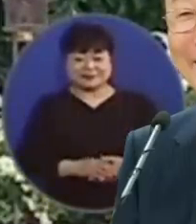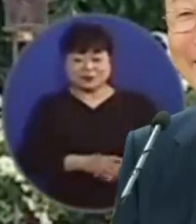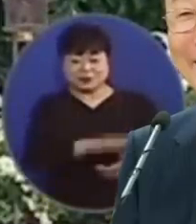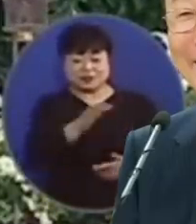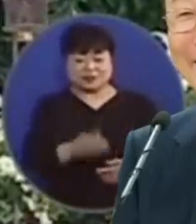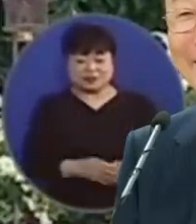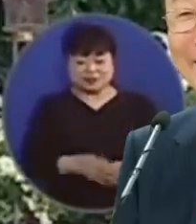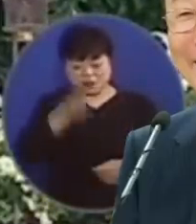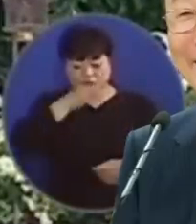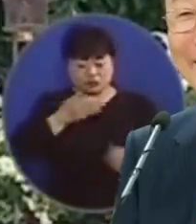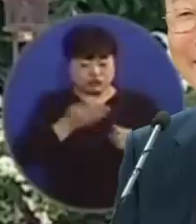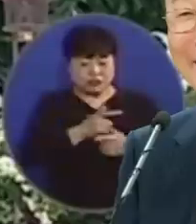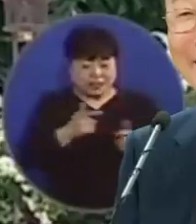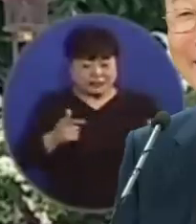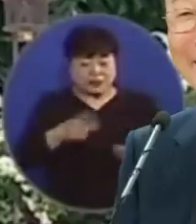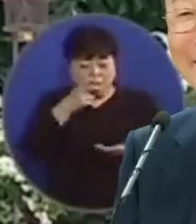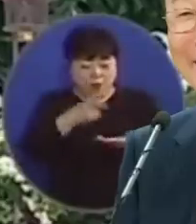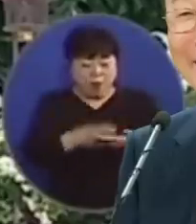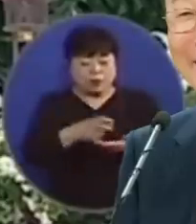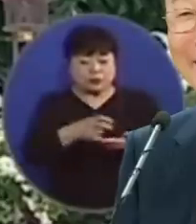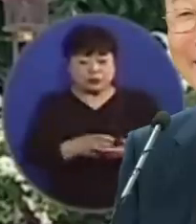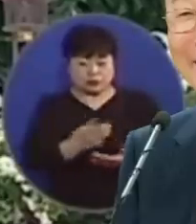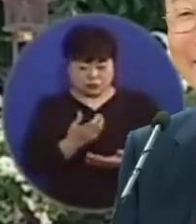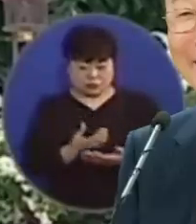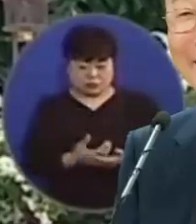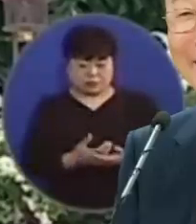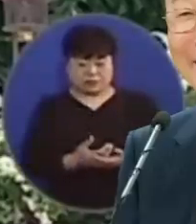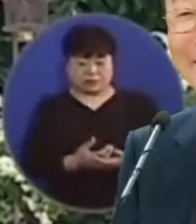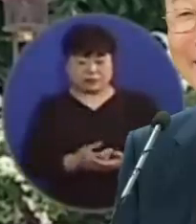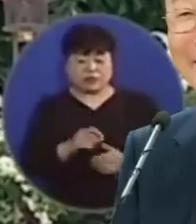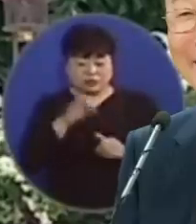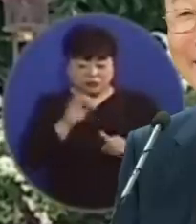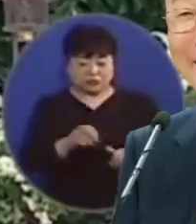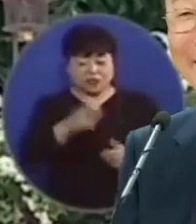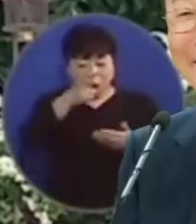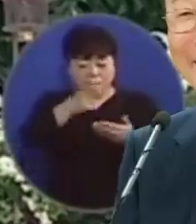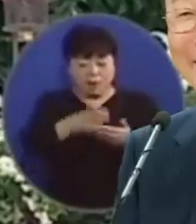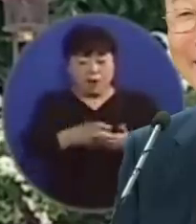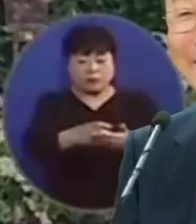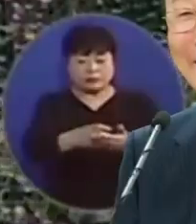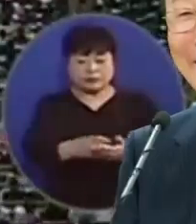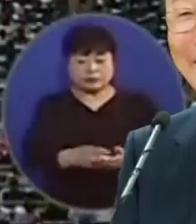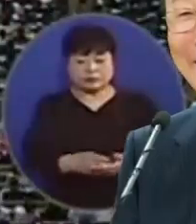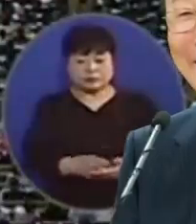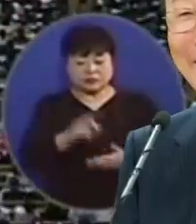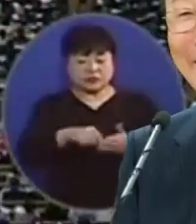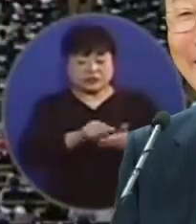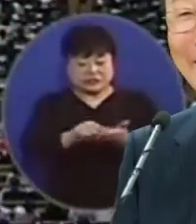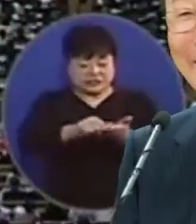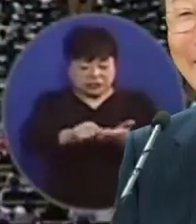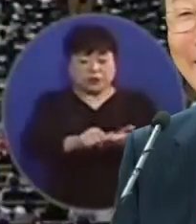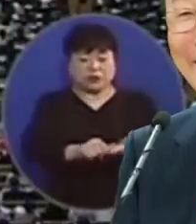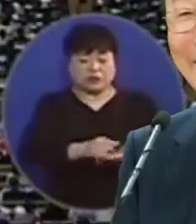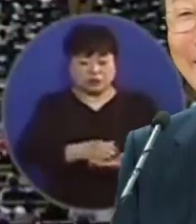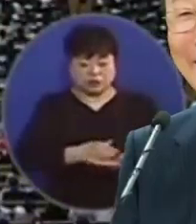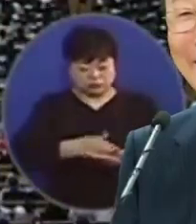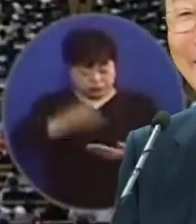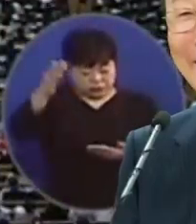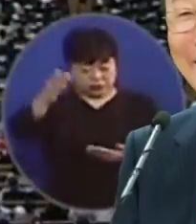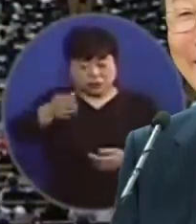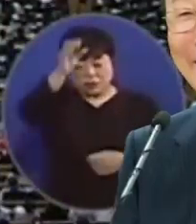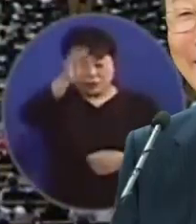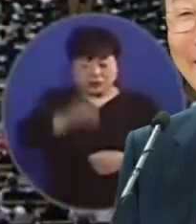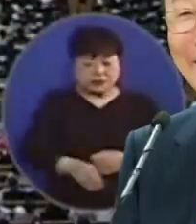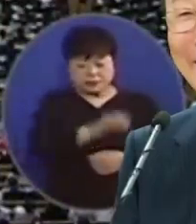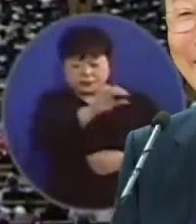우리를 불리게 하는 법조문, 우리를 정지하는 법조문과 정서를 지워버리고 제하여버리고 십자가에